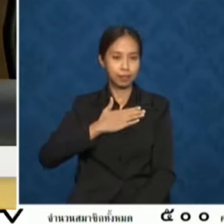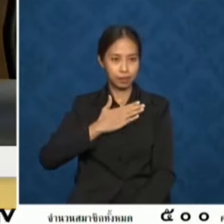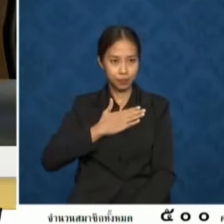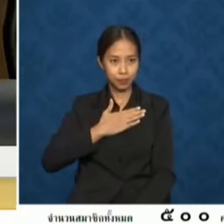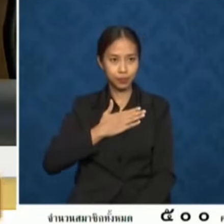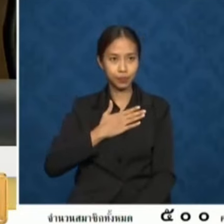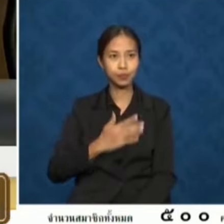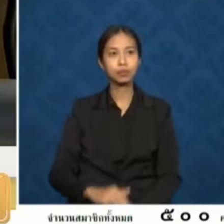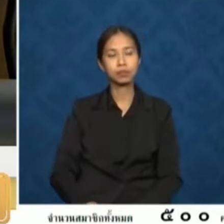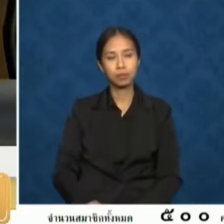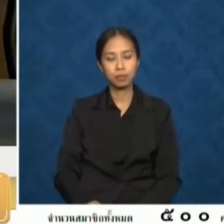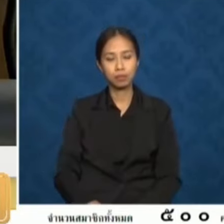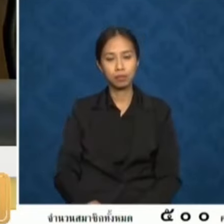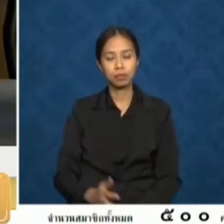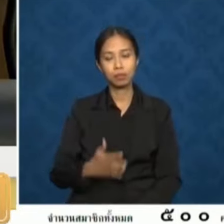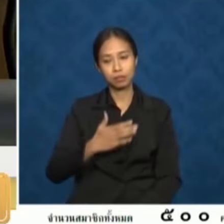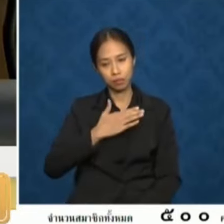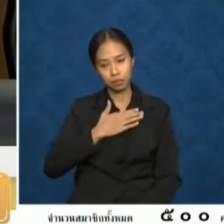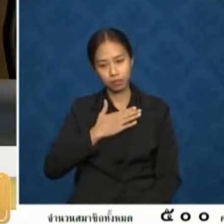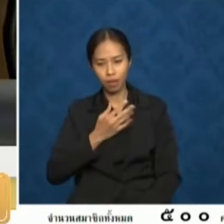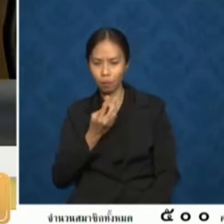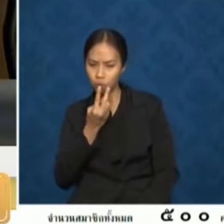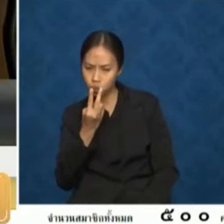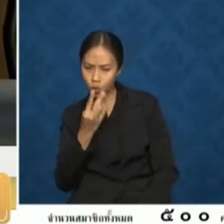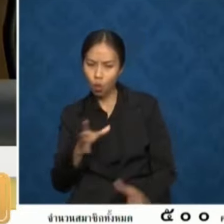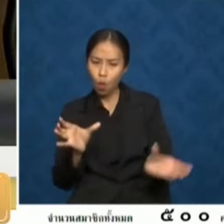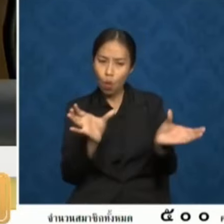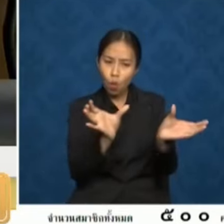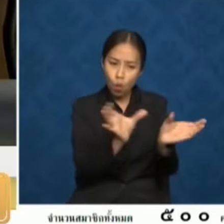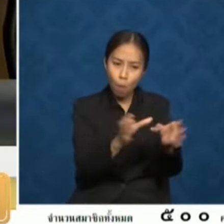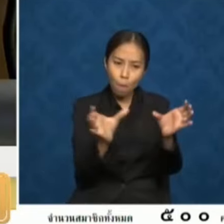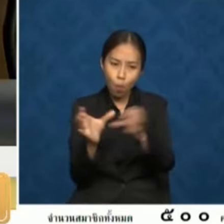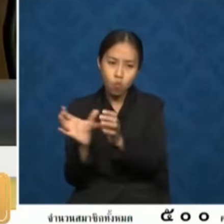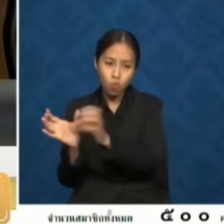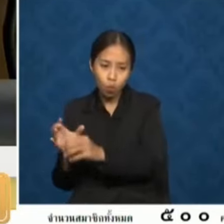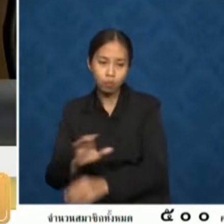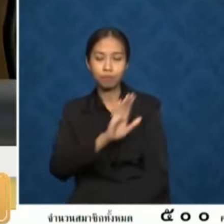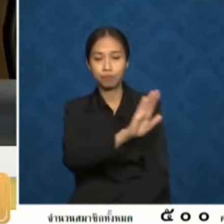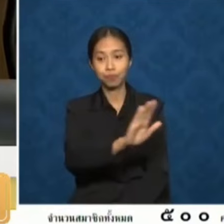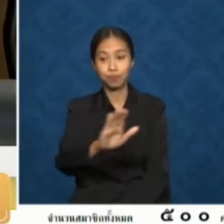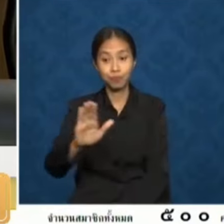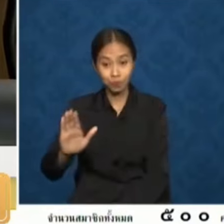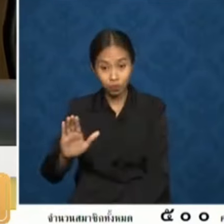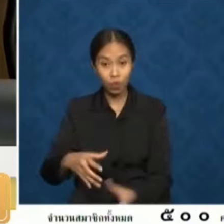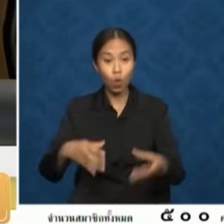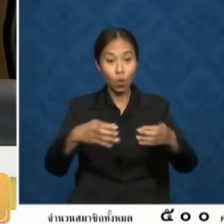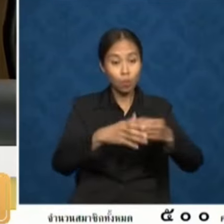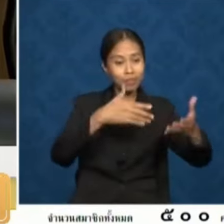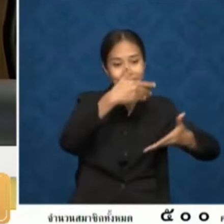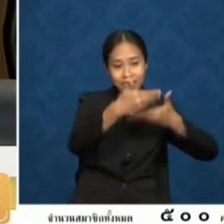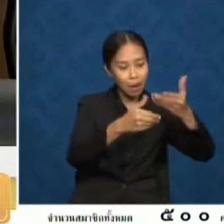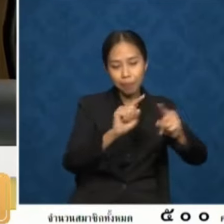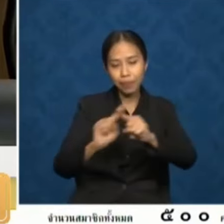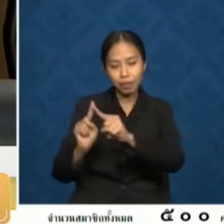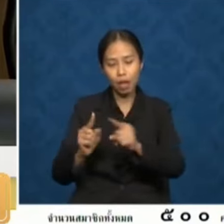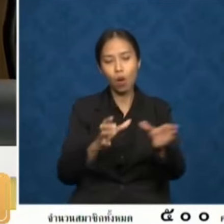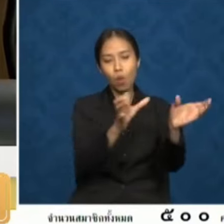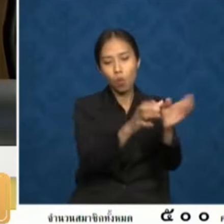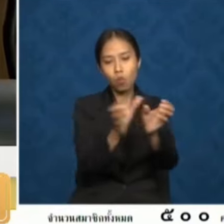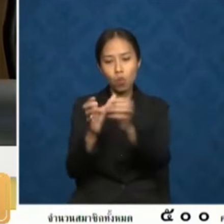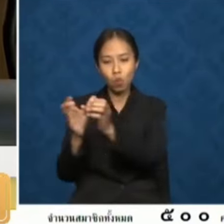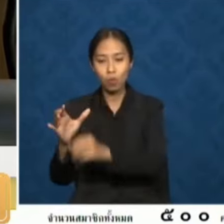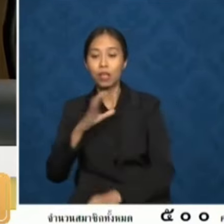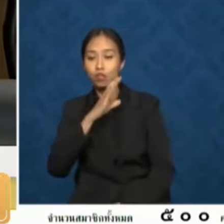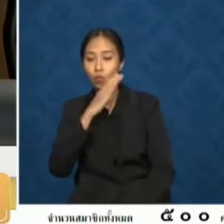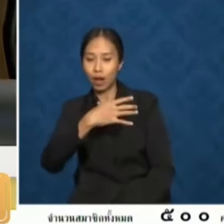วันเนี้ยผมมองว่านักเคลื่อนไหวในระบอบหรือนักเคลื่อนไหวในประเทศไทยเนี่ย จะเคลื่อน